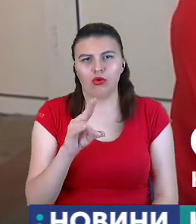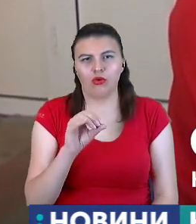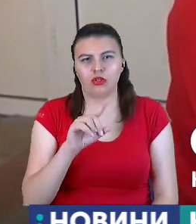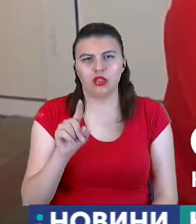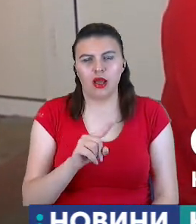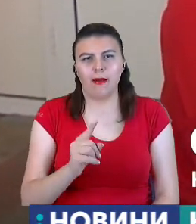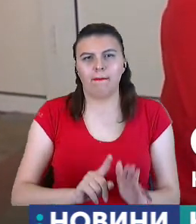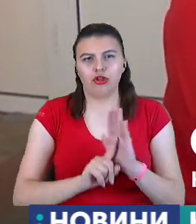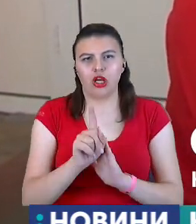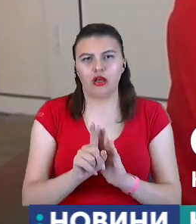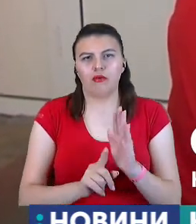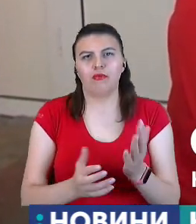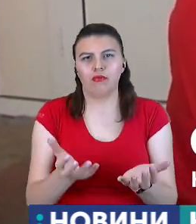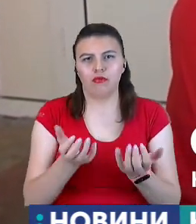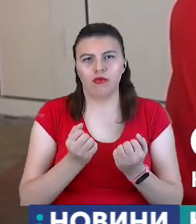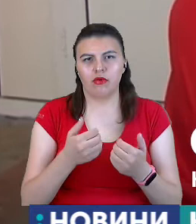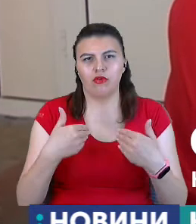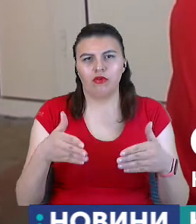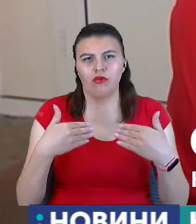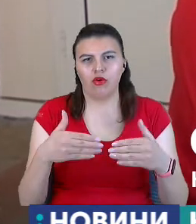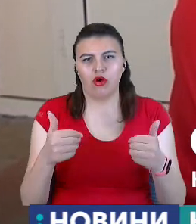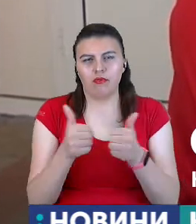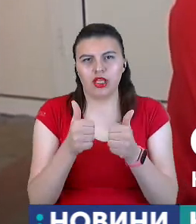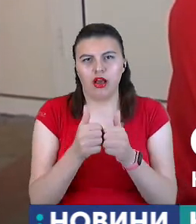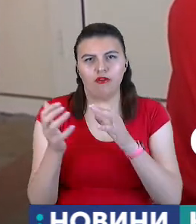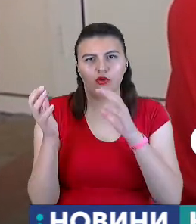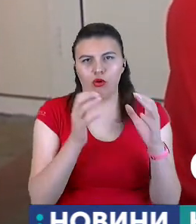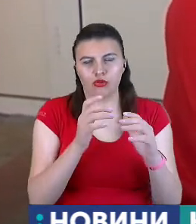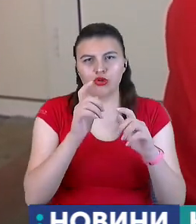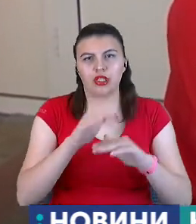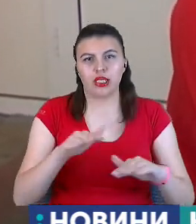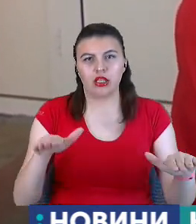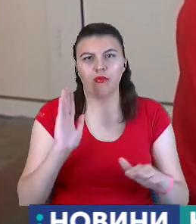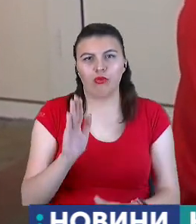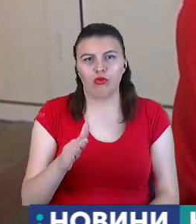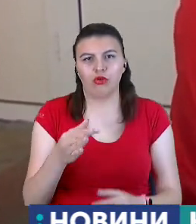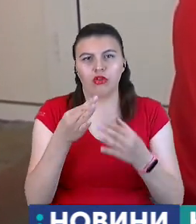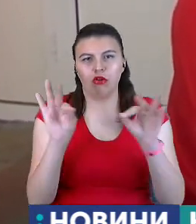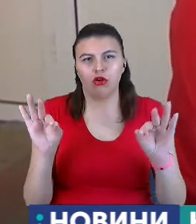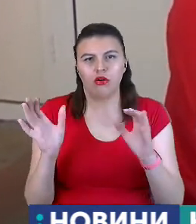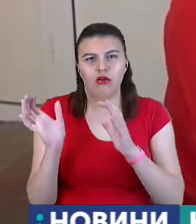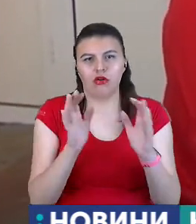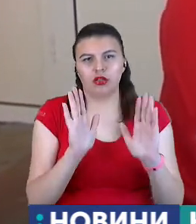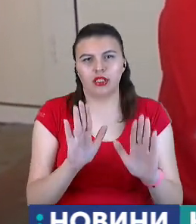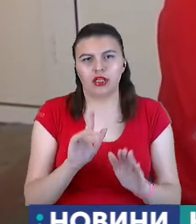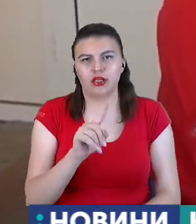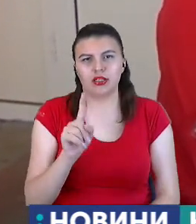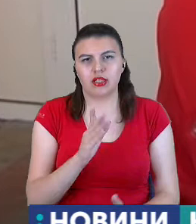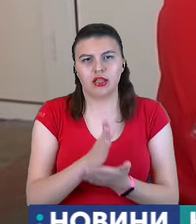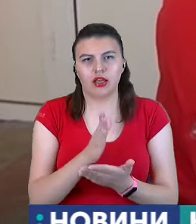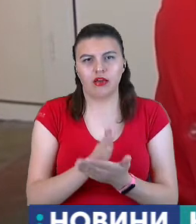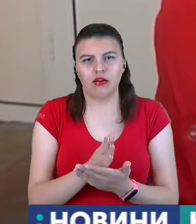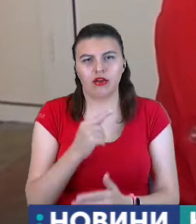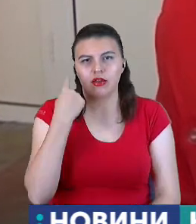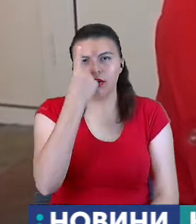приймати на вході біля автобусу. Тобто діти будуть допускатися в автобус вхід тільки з наявністю